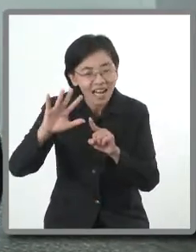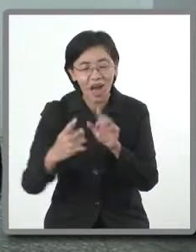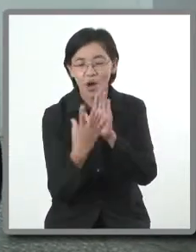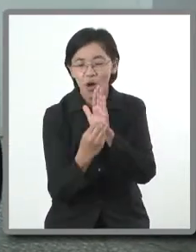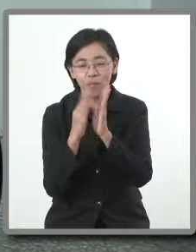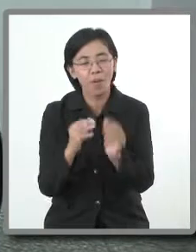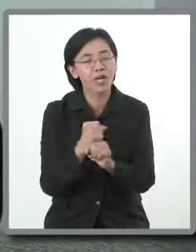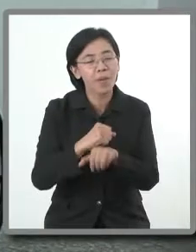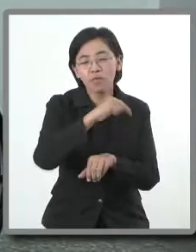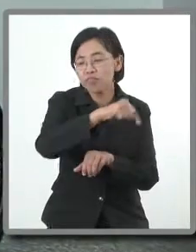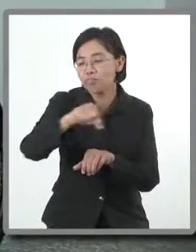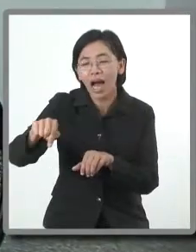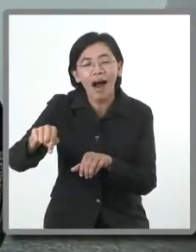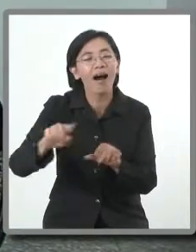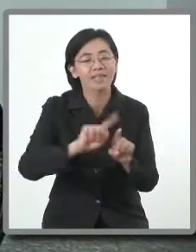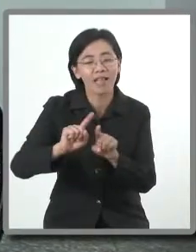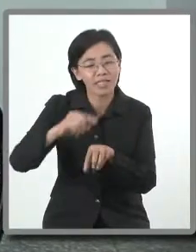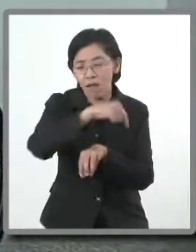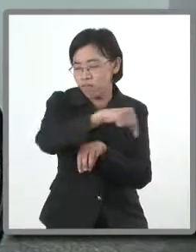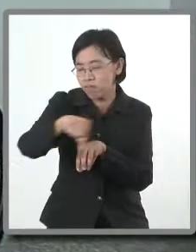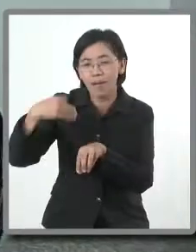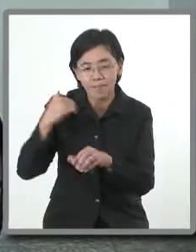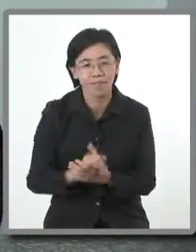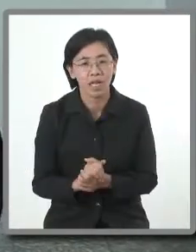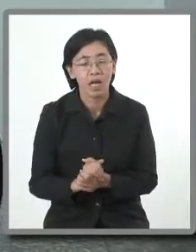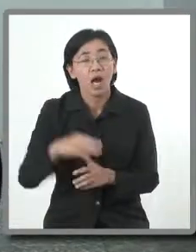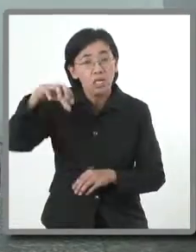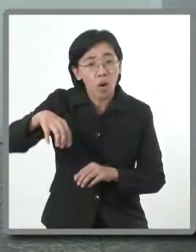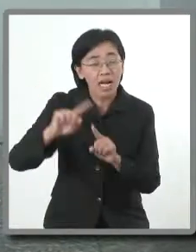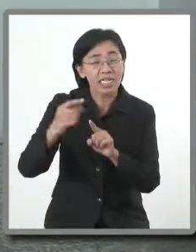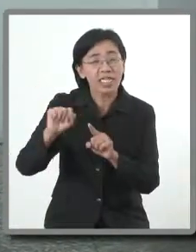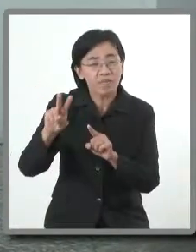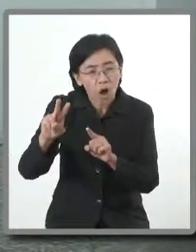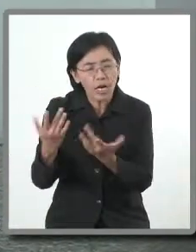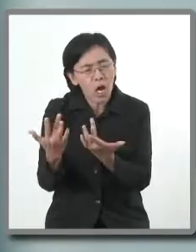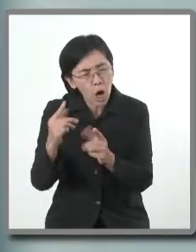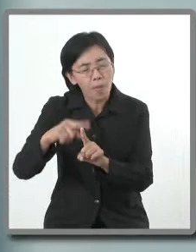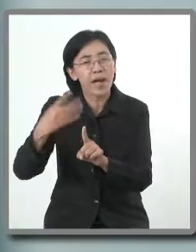การรถที่2แล้วนะครับซึ่งเขตการรถที่2ก็รถก็จะเข้ามาในช่วงเดือนเมษาย